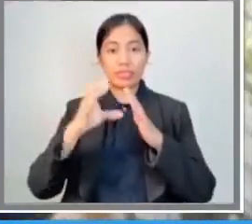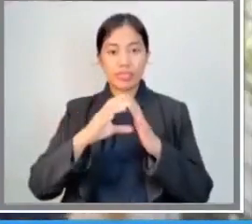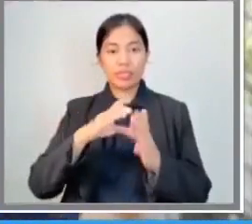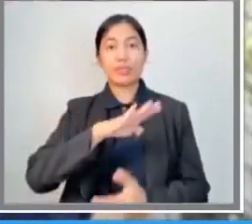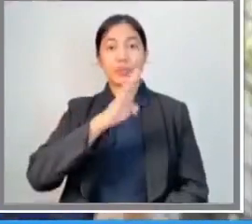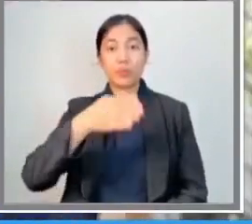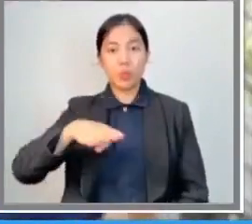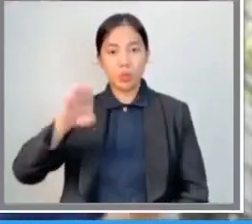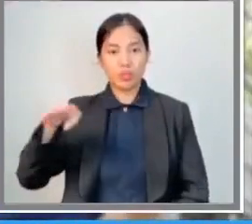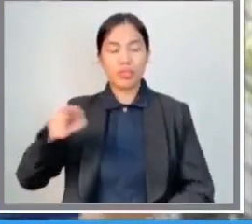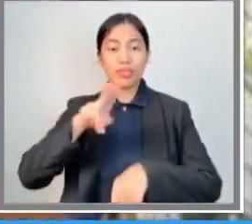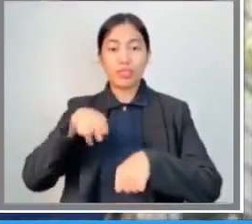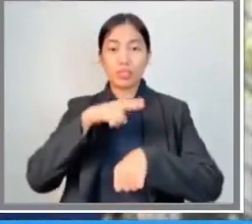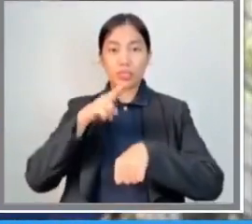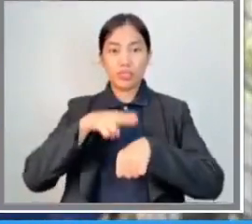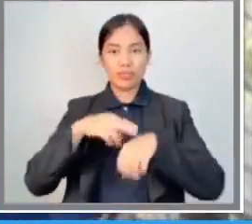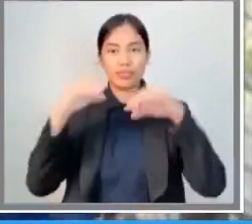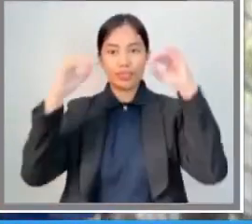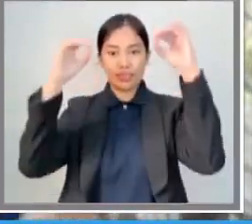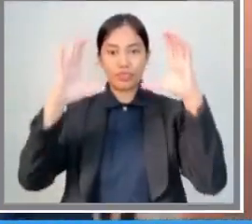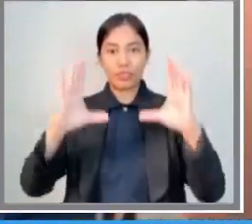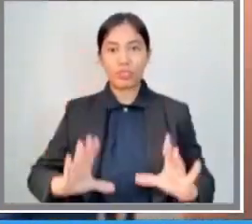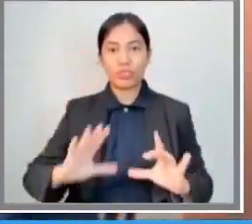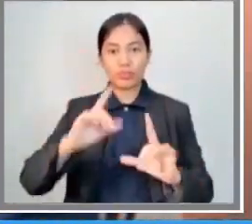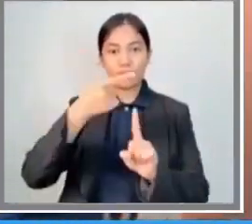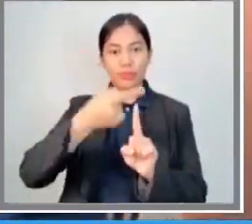mismo ni Vice President Sara Duterte.